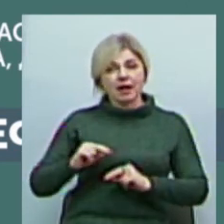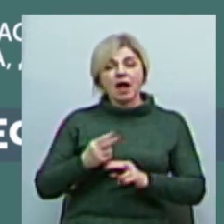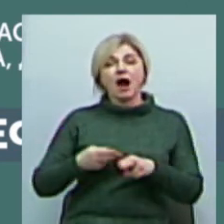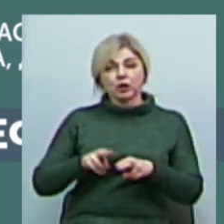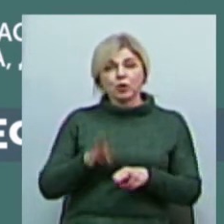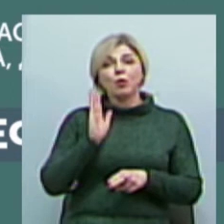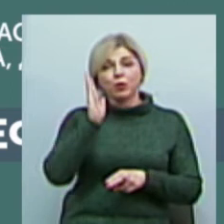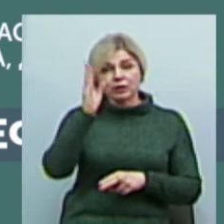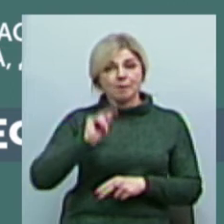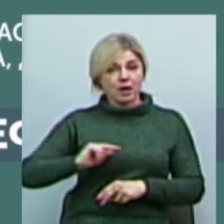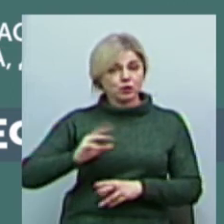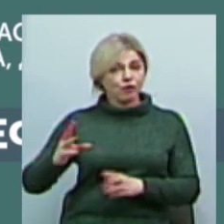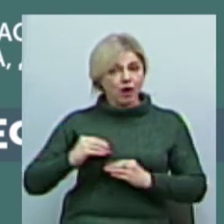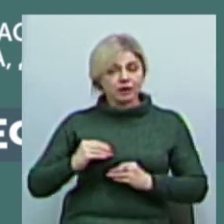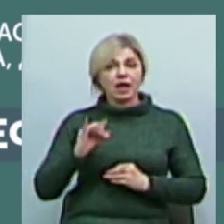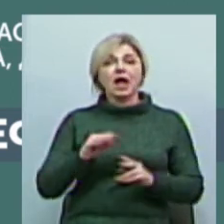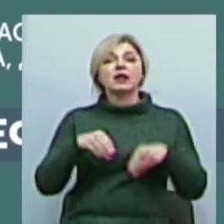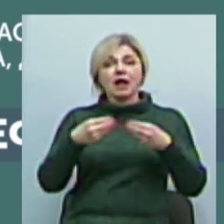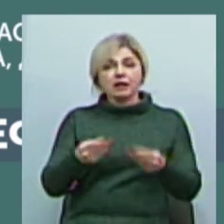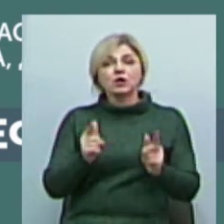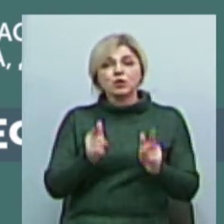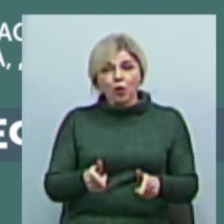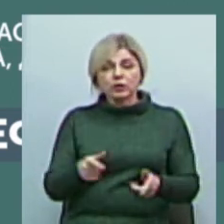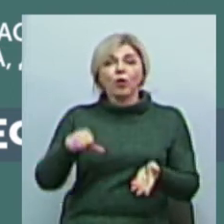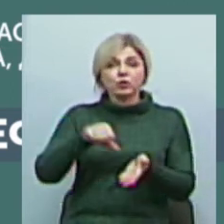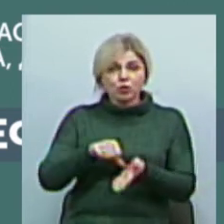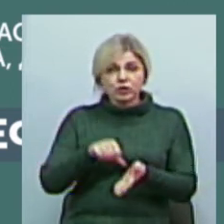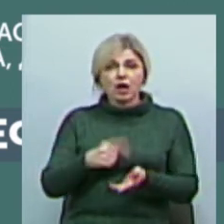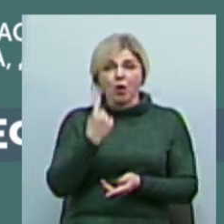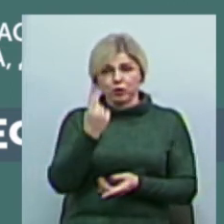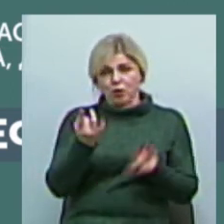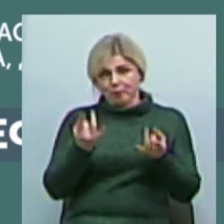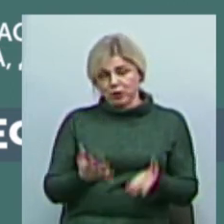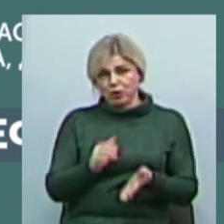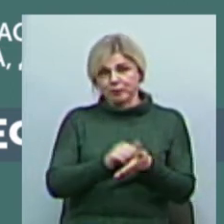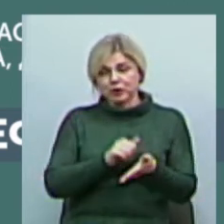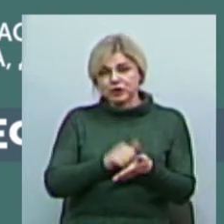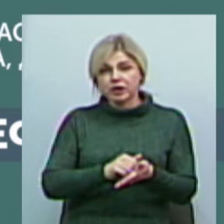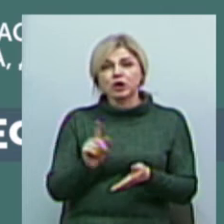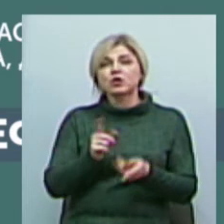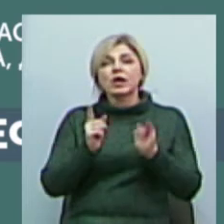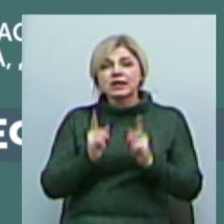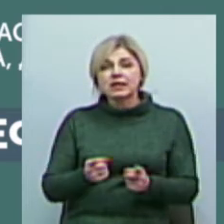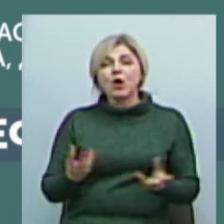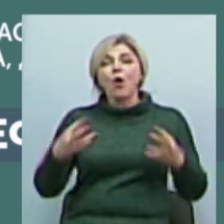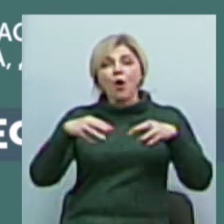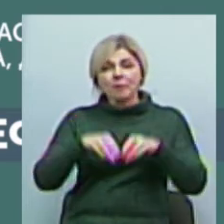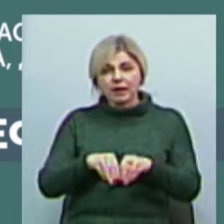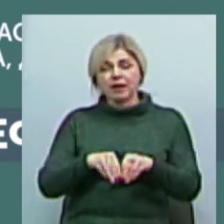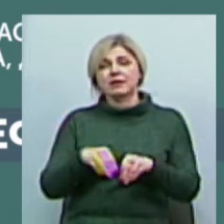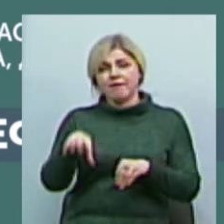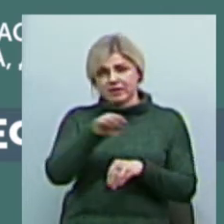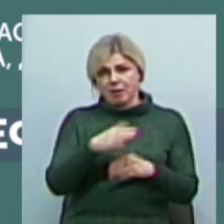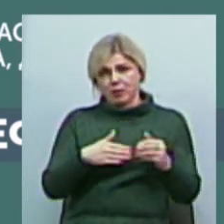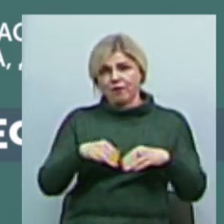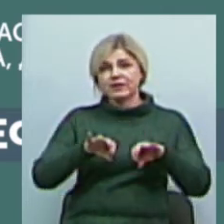ми, власне кажучи, дали свою згоду брати в цьому участь з однієї простої причини, що дійсно об'єднуються адекватні